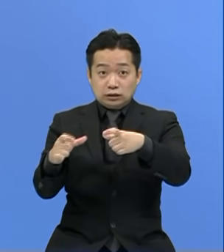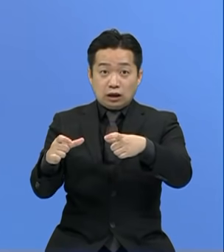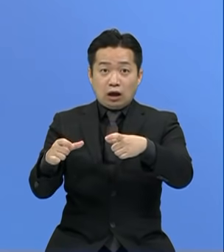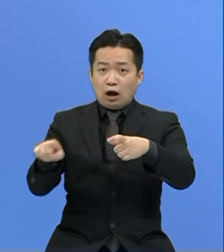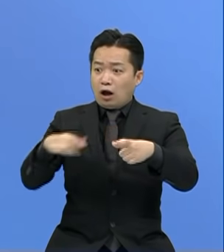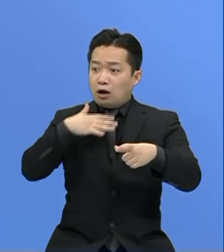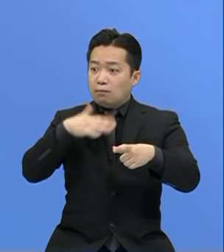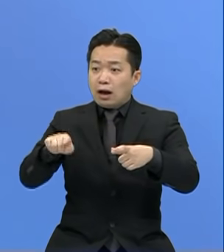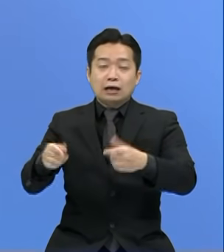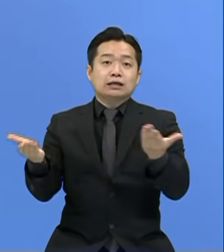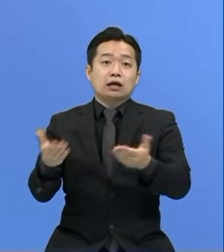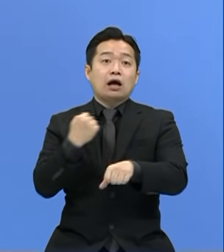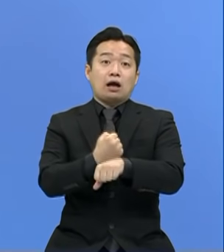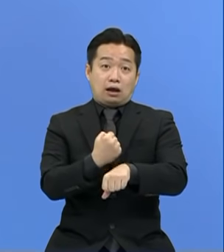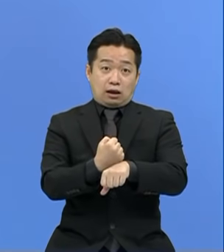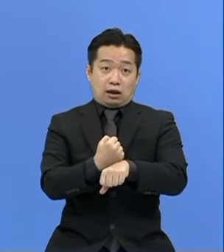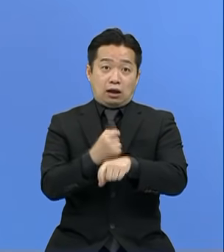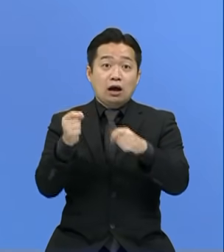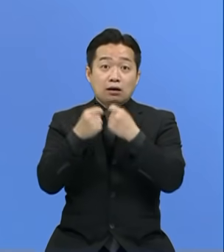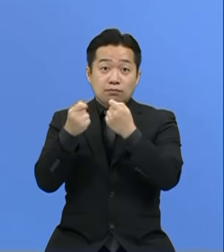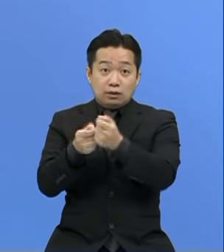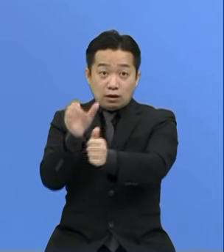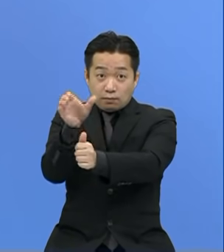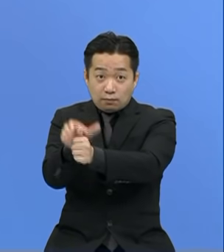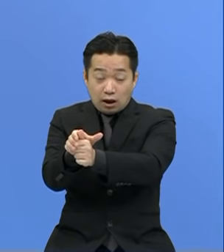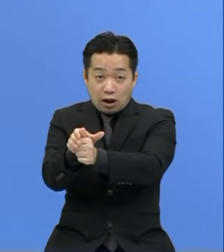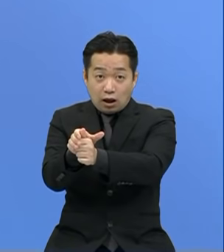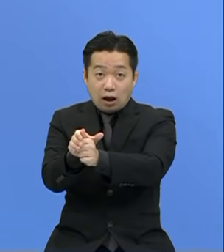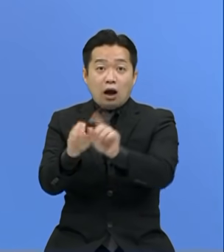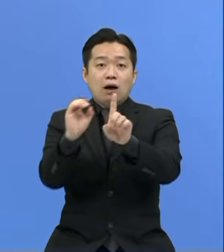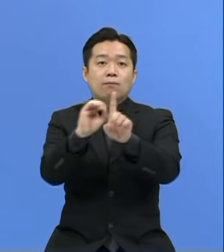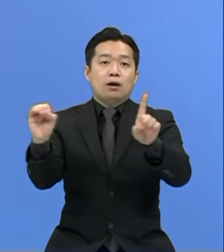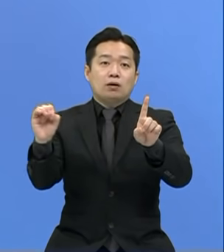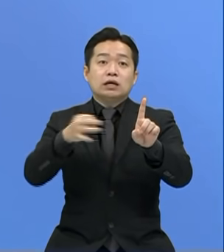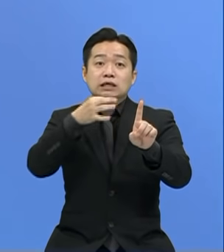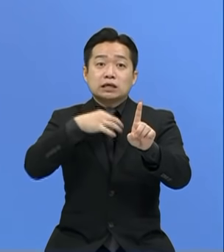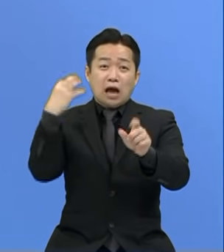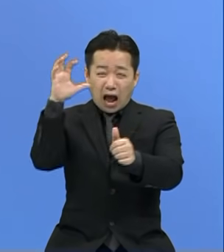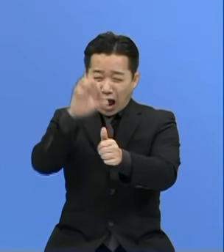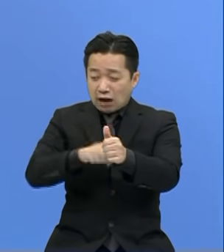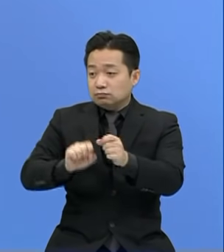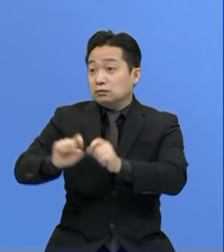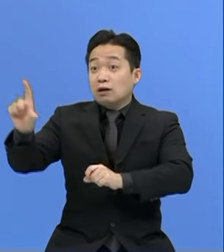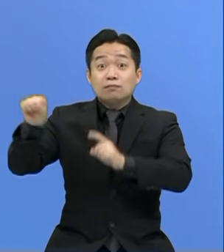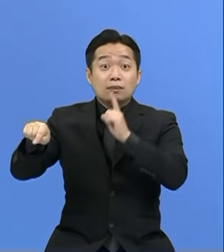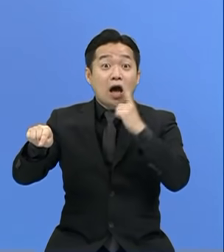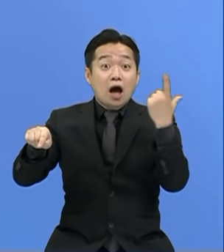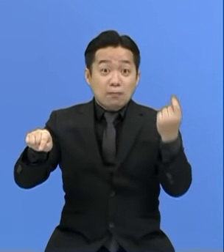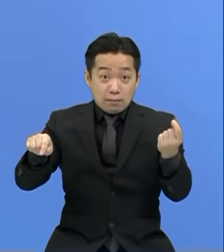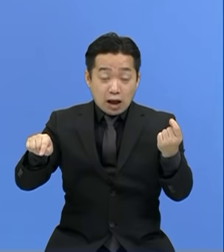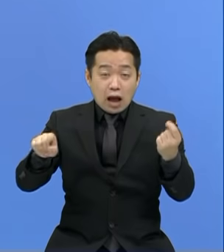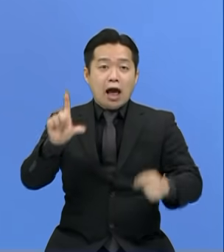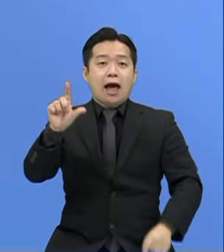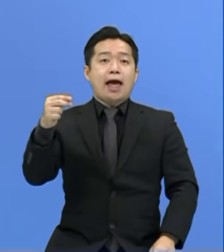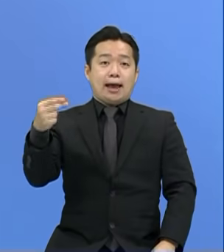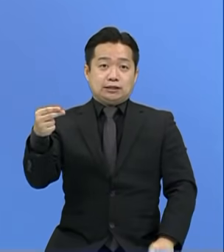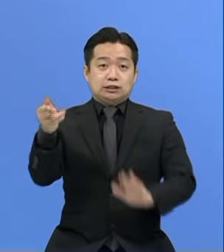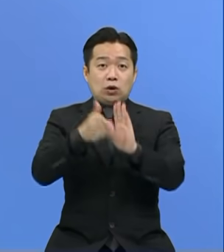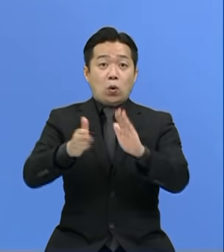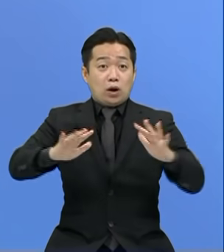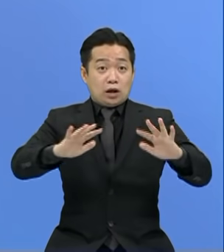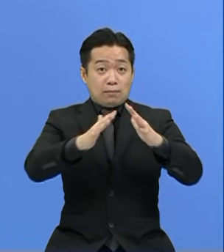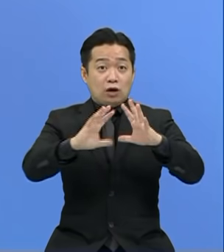한 겁니다. 다 민간에 개발 허가해주면 100% 민간이 개발이 다 차지하지 않습니까? LH가 공공개발하는